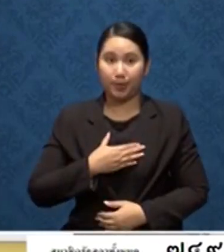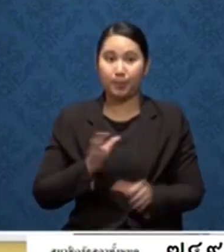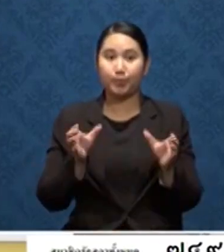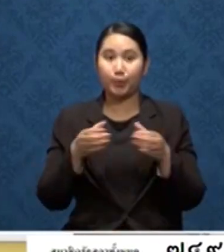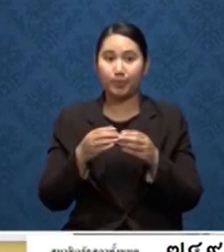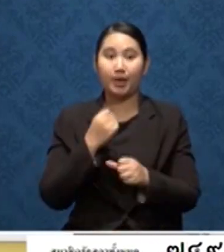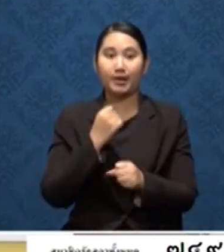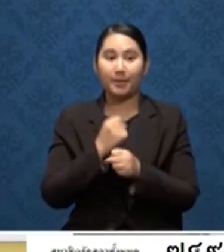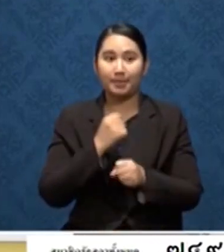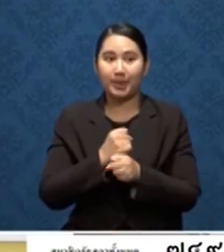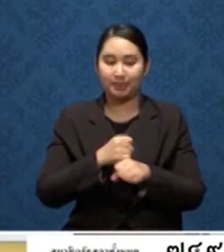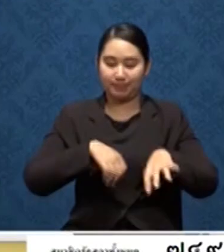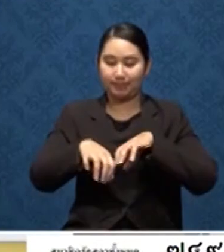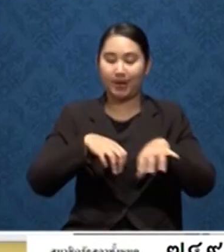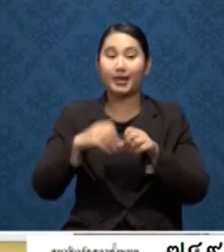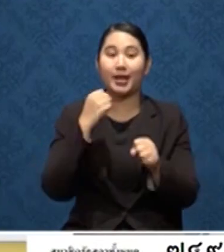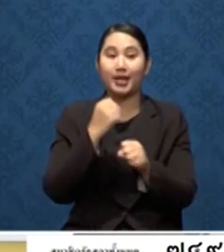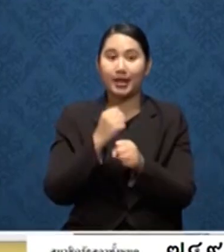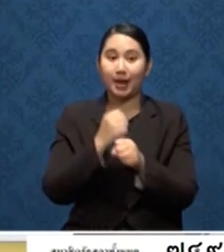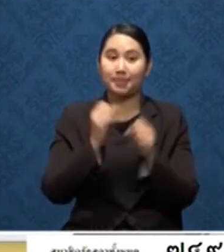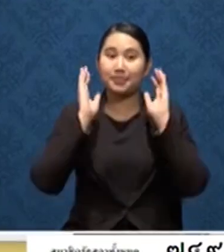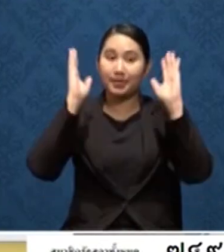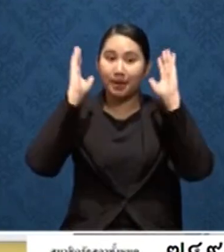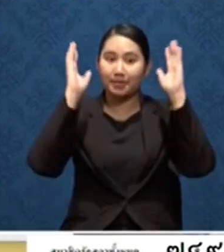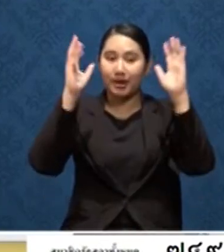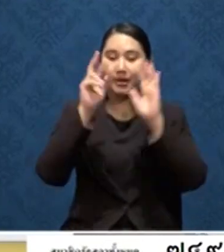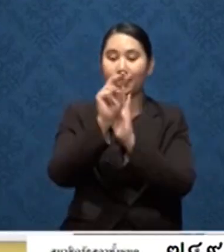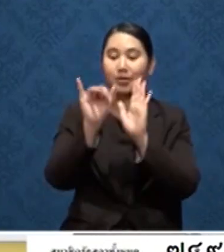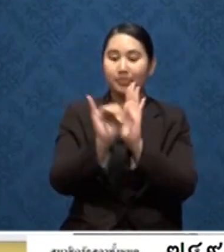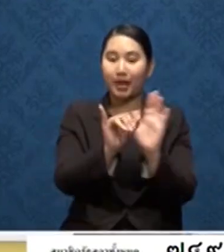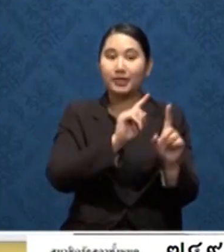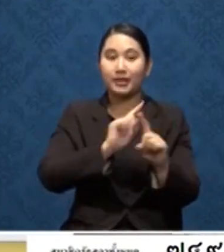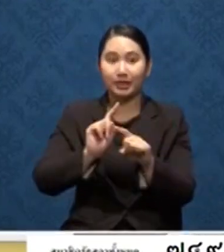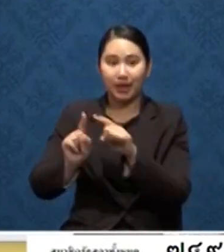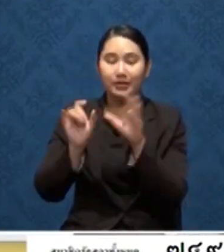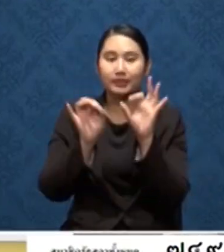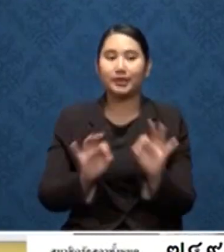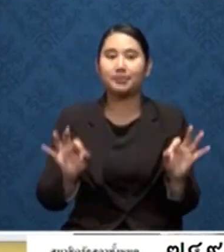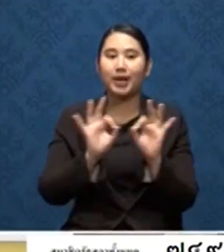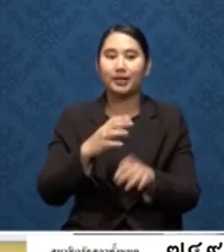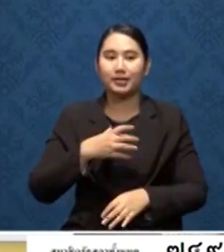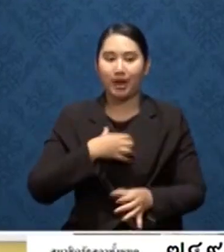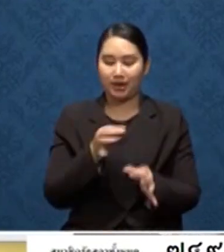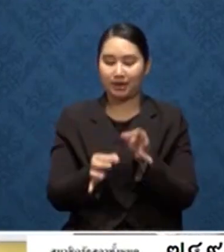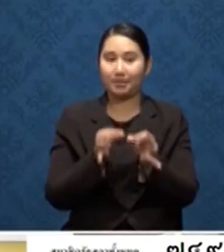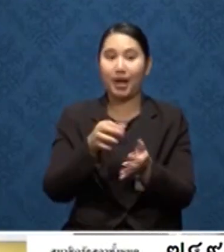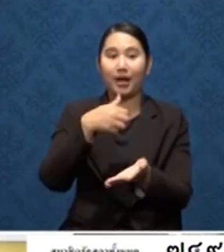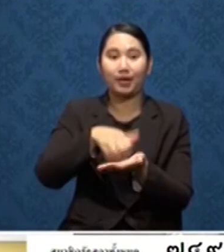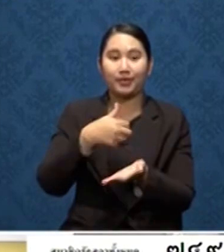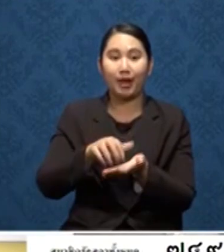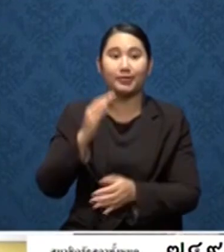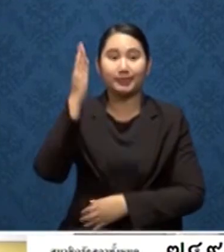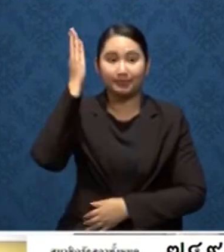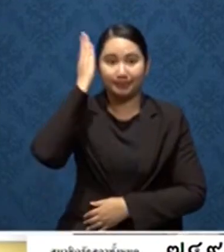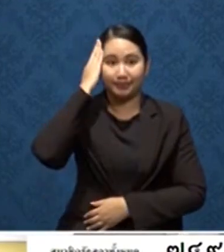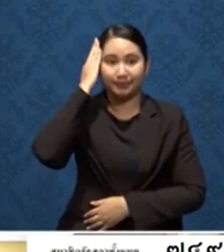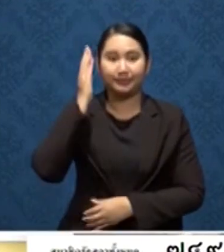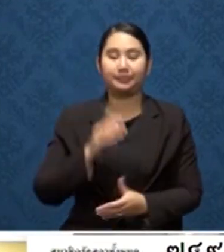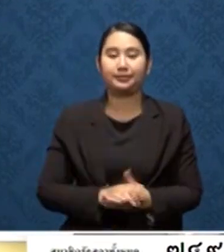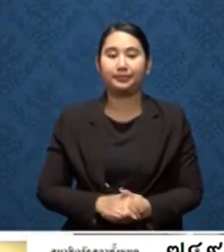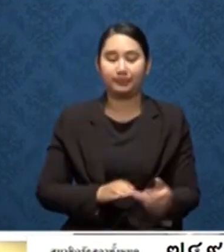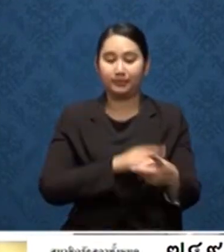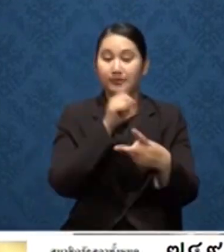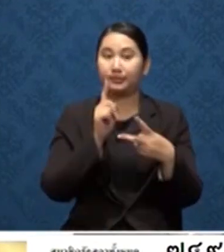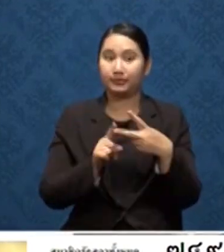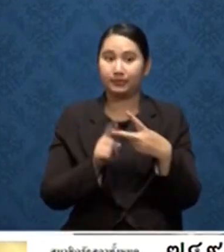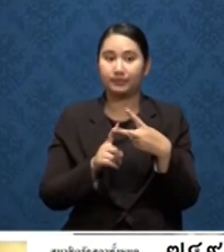เข้ามารับผิดชอบเรื่องการจัดทำและการสื่อสารรณรงค์นโยบายจึงมีความจำเป็นครับยังชี้แจงข้อกล่าวหานี้ส่วนประเด็นภาพ